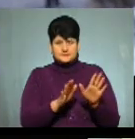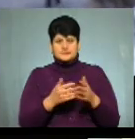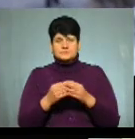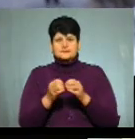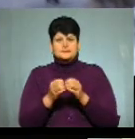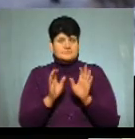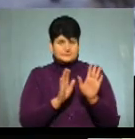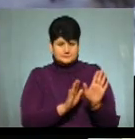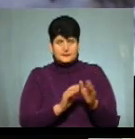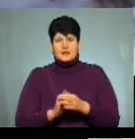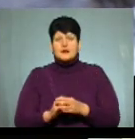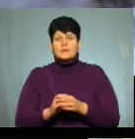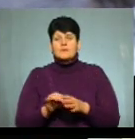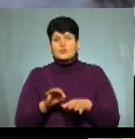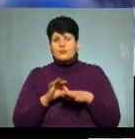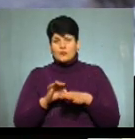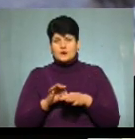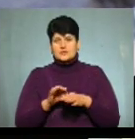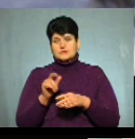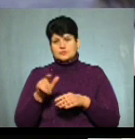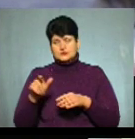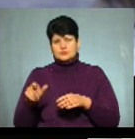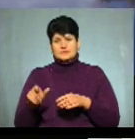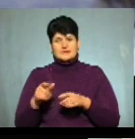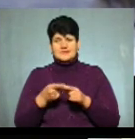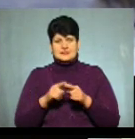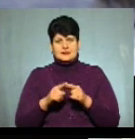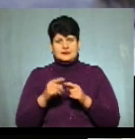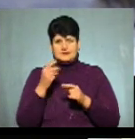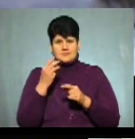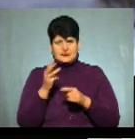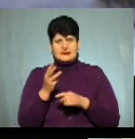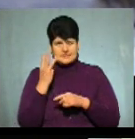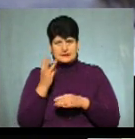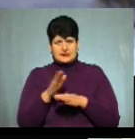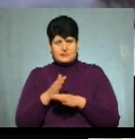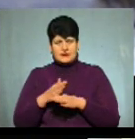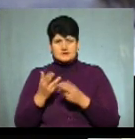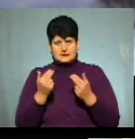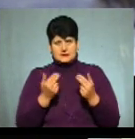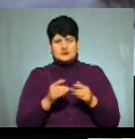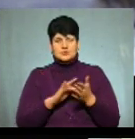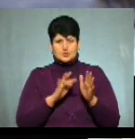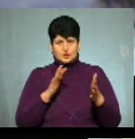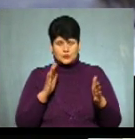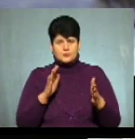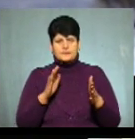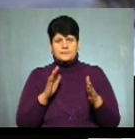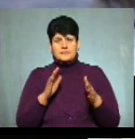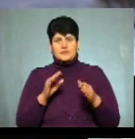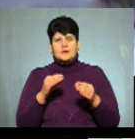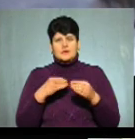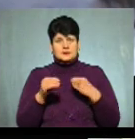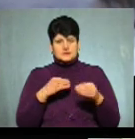є. Здійснюють мешканці вже в цьому... Тобто це на три фракції, так? На три фракції, так, ділиться. Скло,